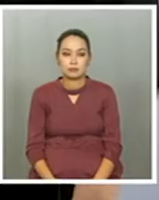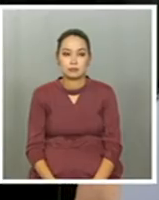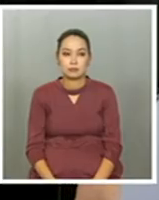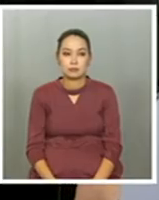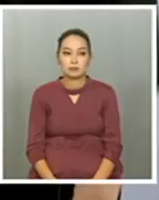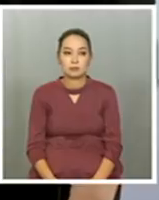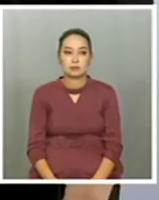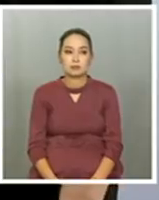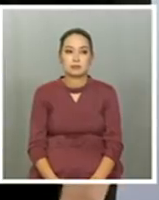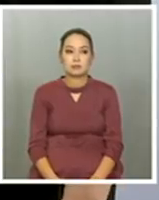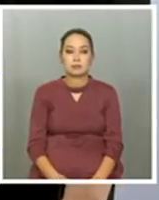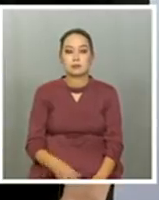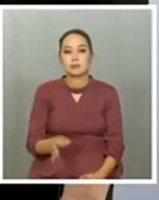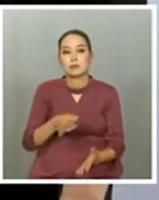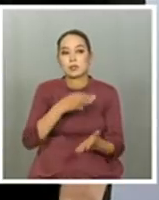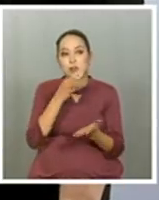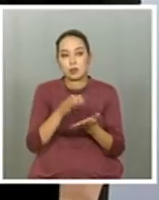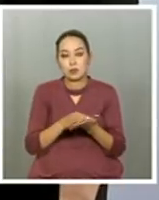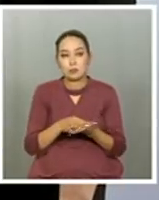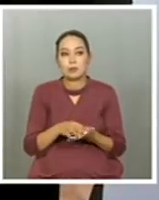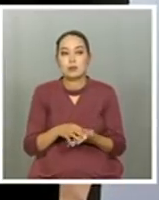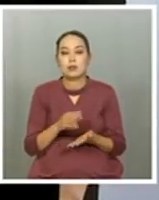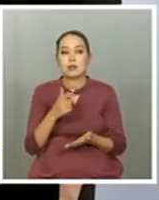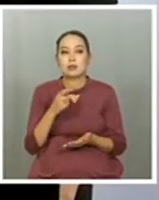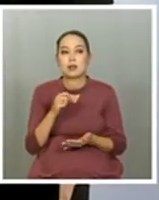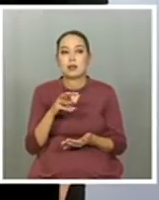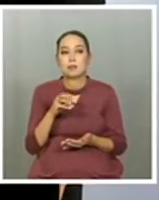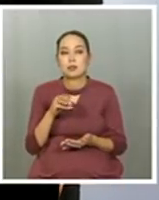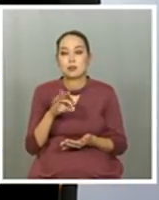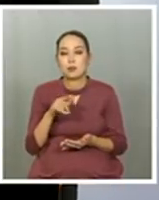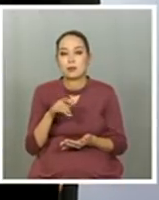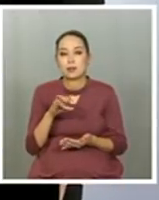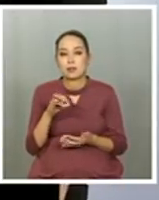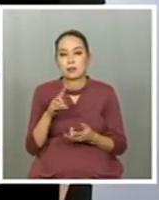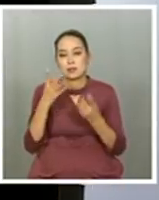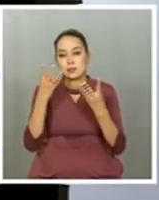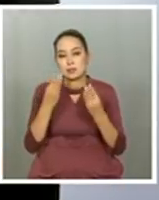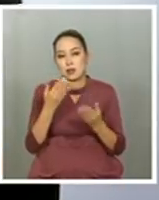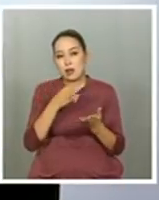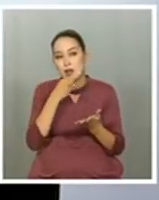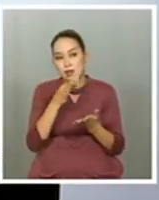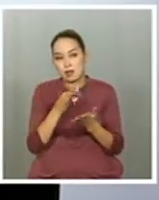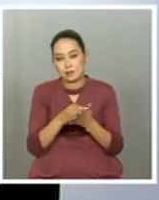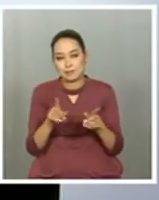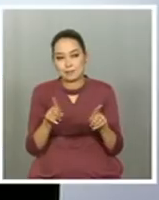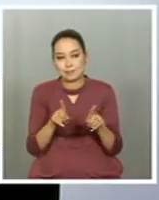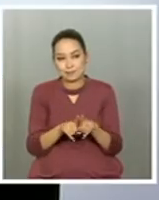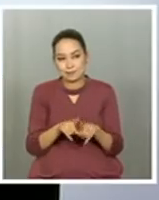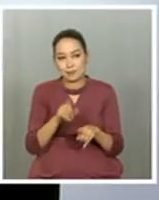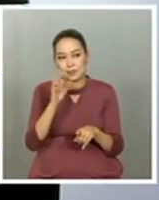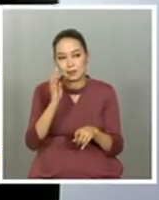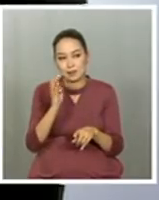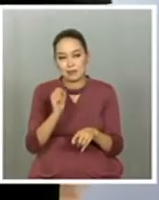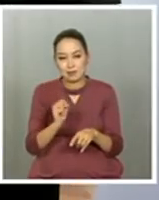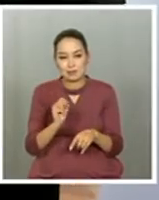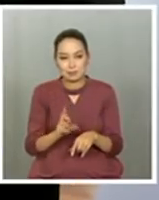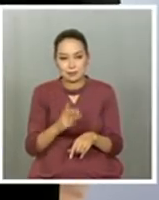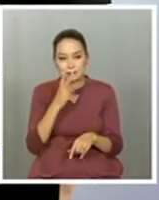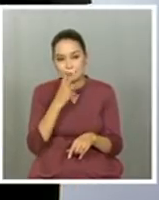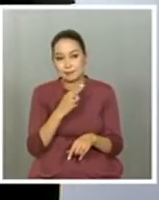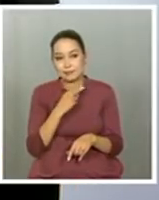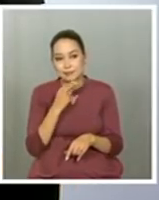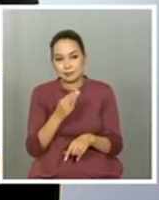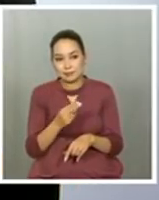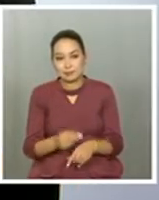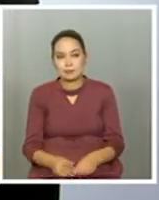Жауабы. Гаметогенез кезеңдерінің жауабын мына белгілерде көреміз. Пісіп